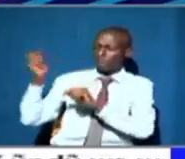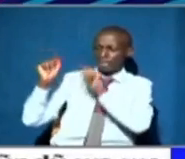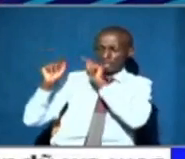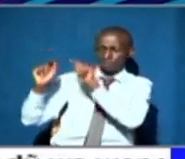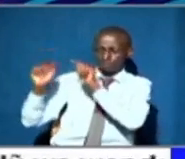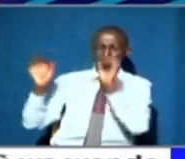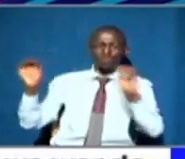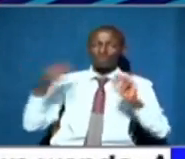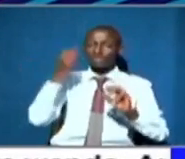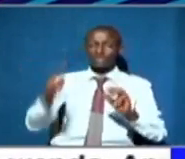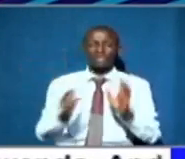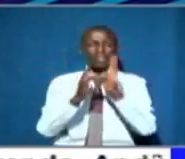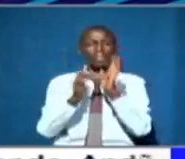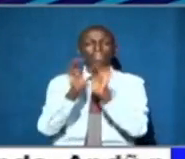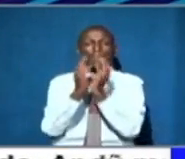ginya kirikane niguo kirauga